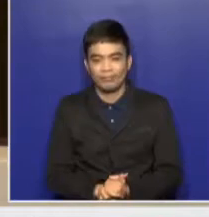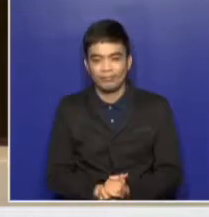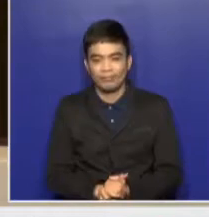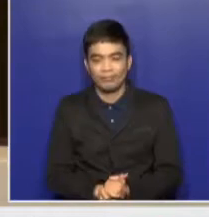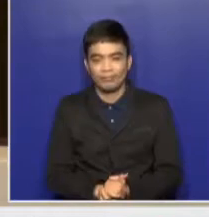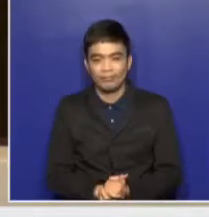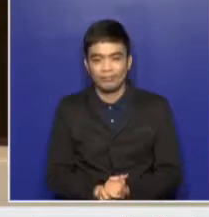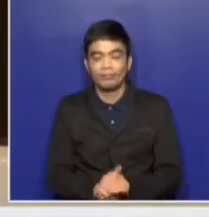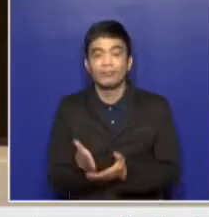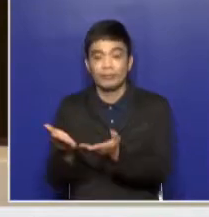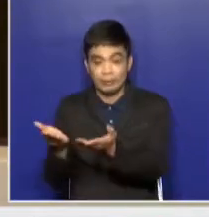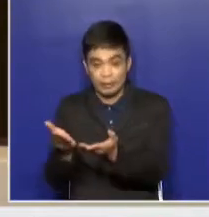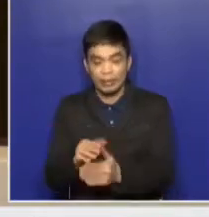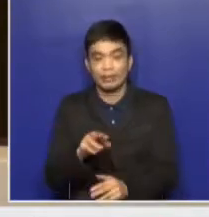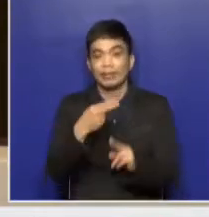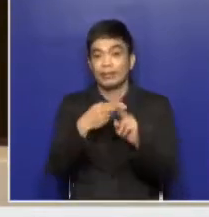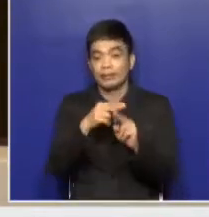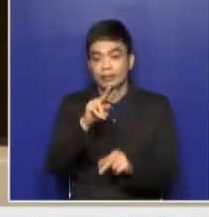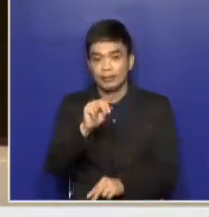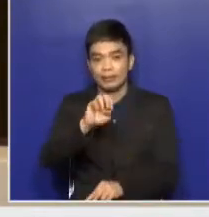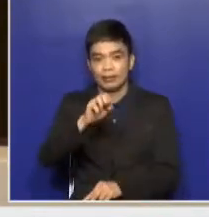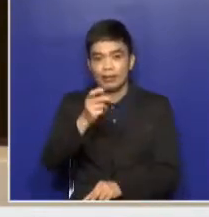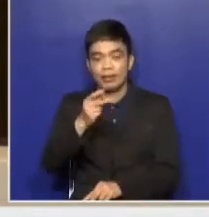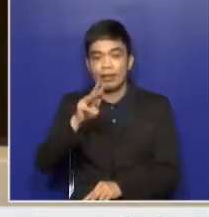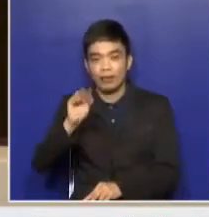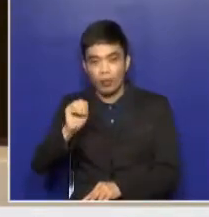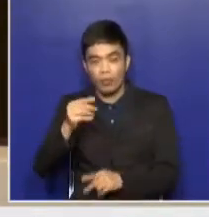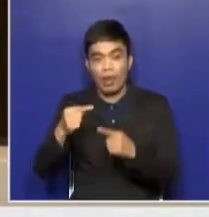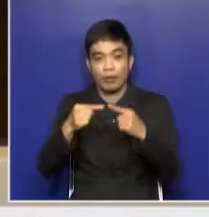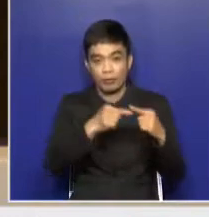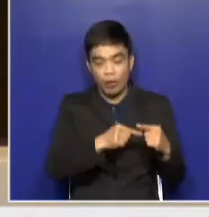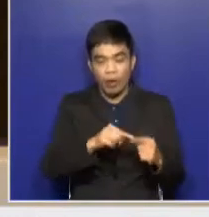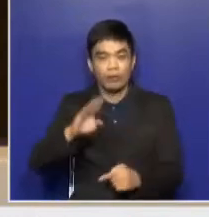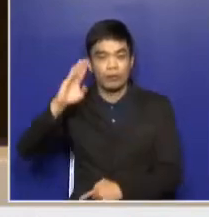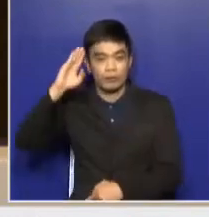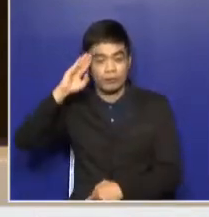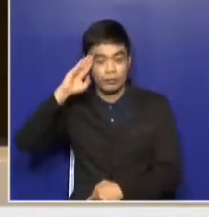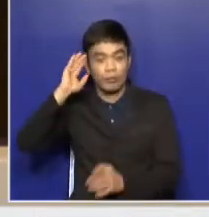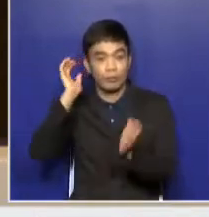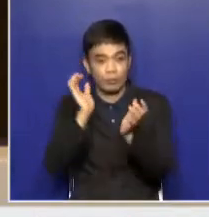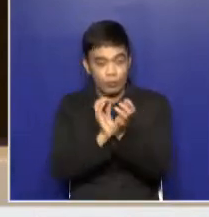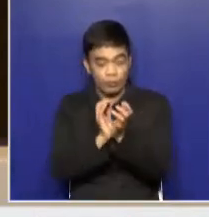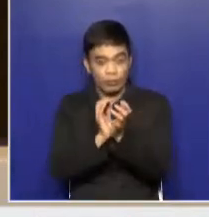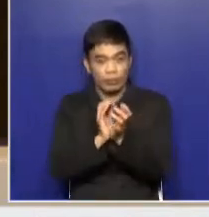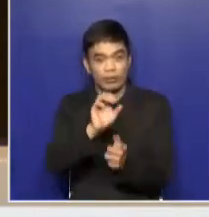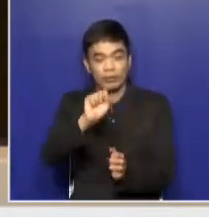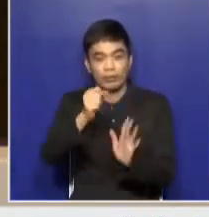เชิญท่านนิคมบุญวิเศษหลังจากนั้นก็พลตำรวจตรีสุพิสารปักติรนาถขอเชิญนะครับ